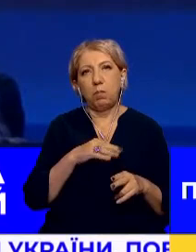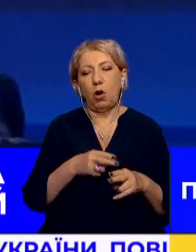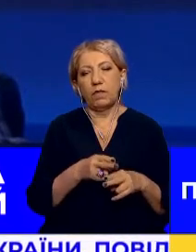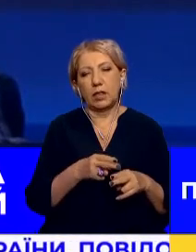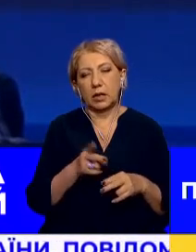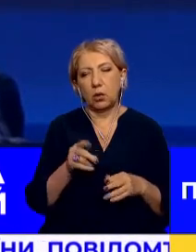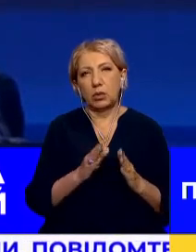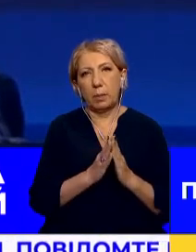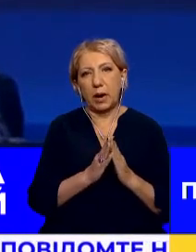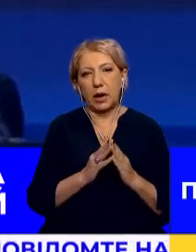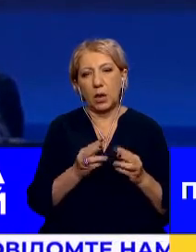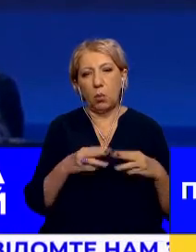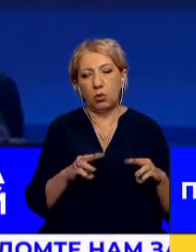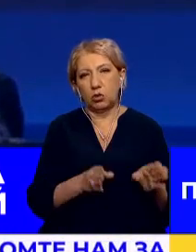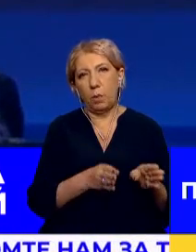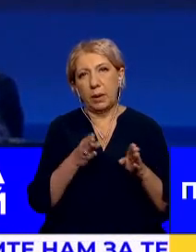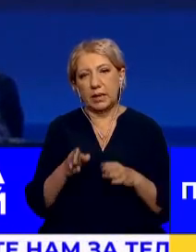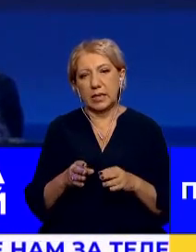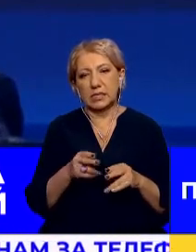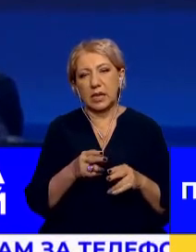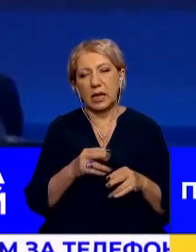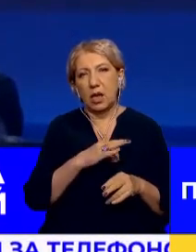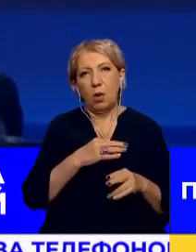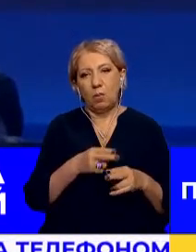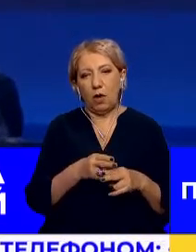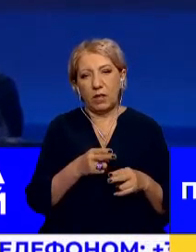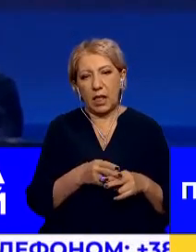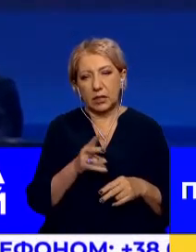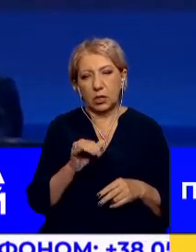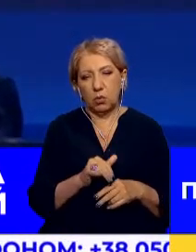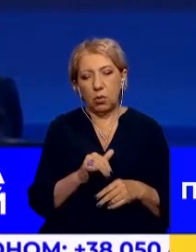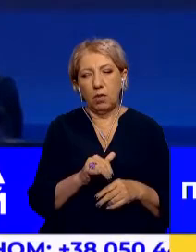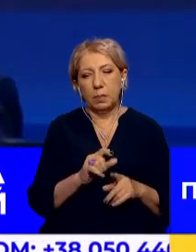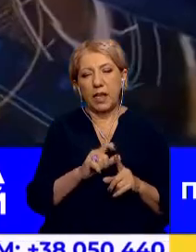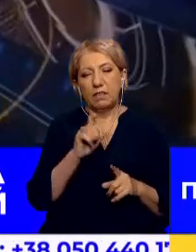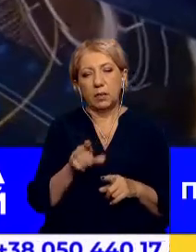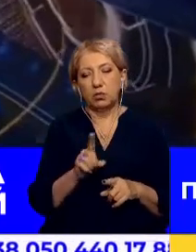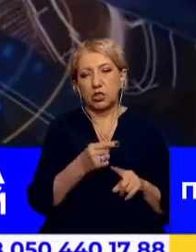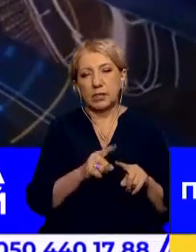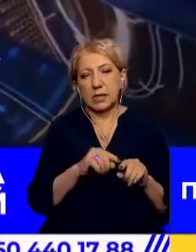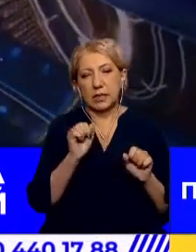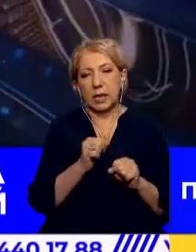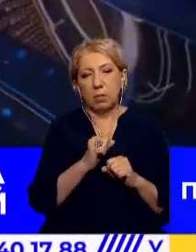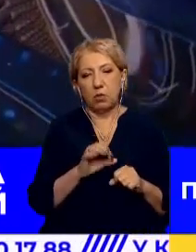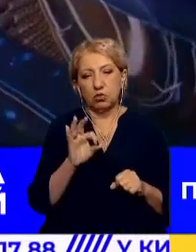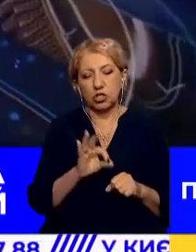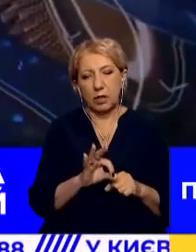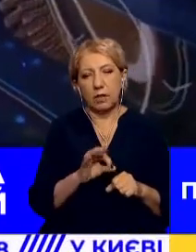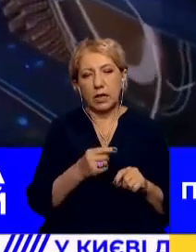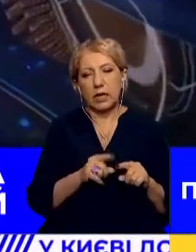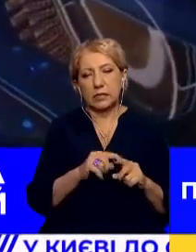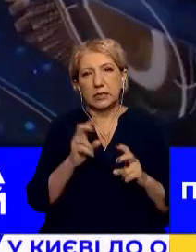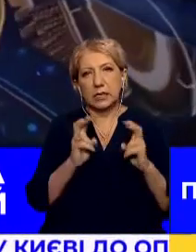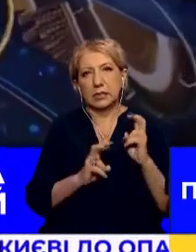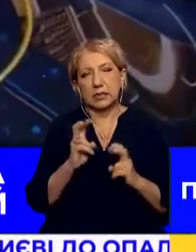прохання уряду перенести профілактику, технічну профілактику, відповіли, що це неможливо. Це